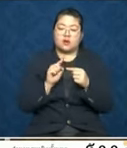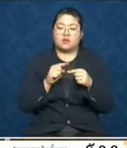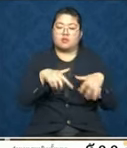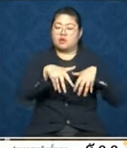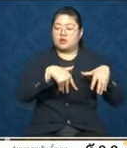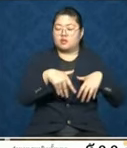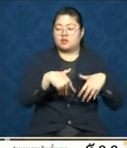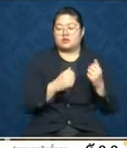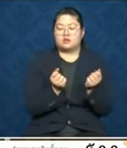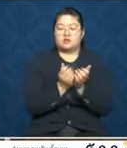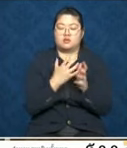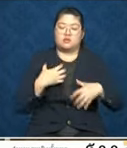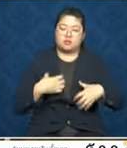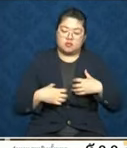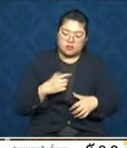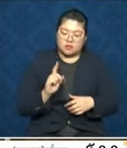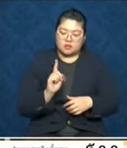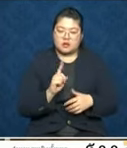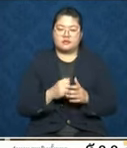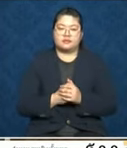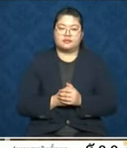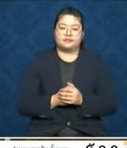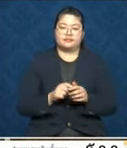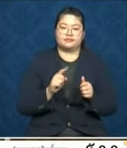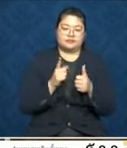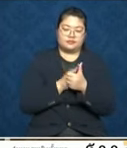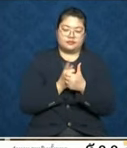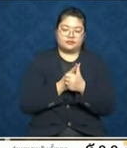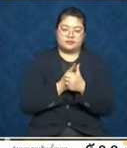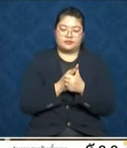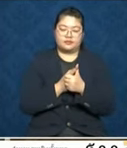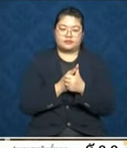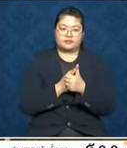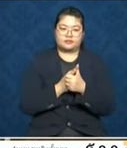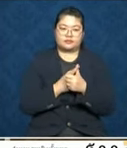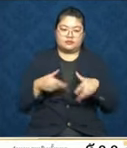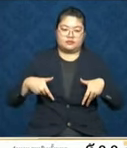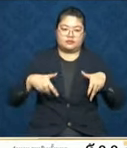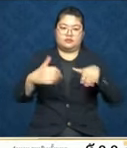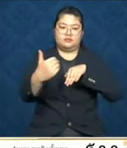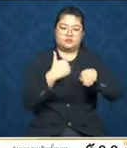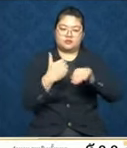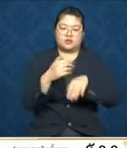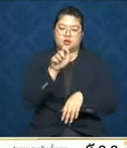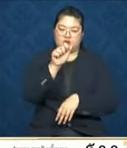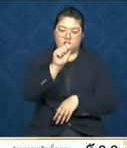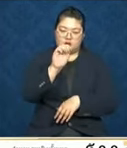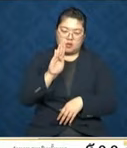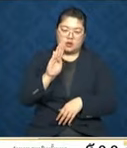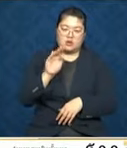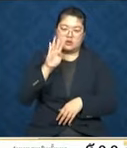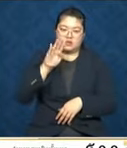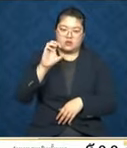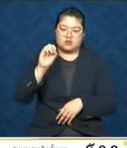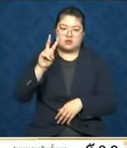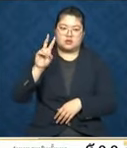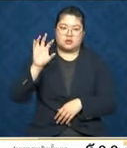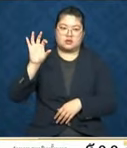ซึ่งเป็นเขตพื้นที่ของดิฉันค่ะเรื่องที่1เรื่องถนนสายอบ4029ขอสไลด์ด้วยนะ